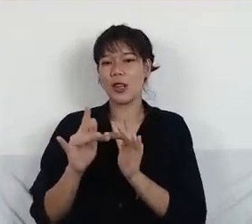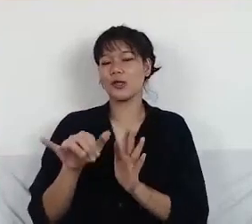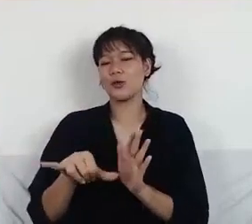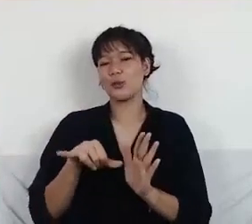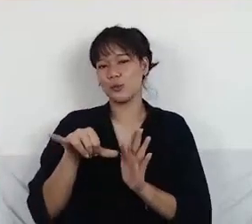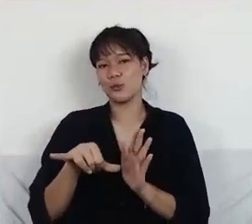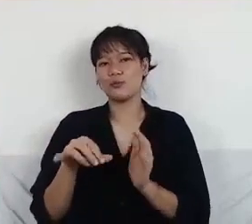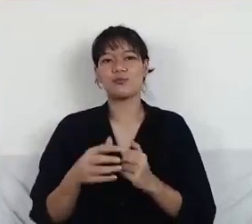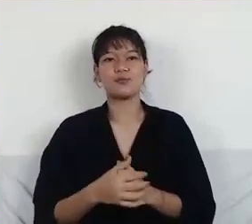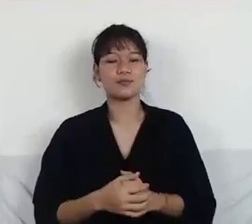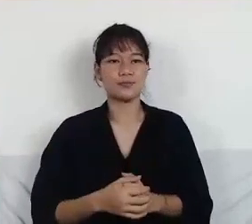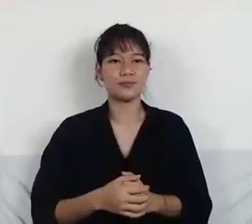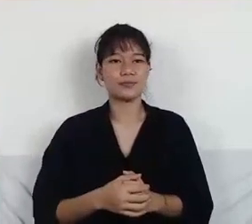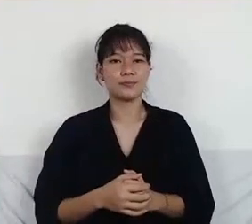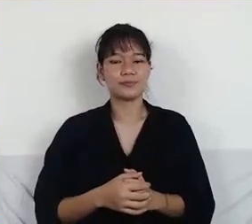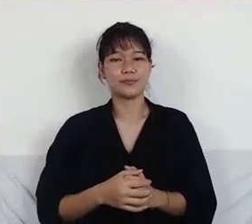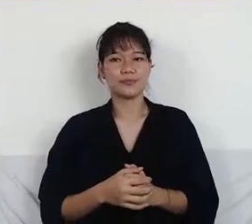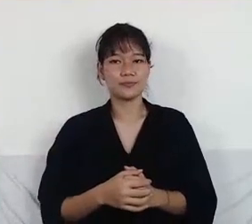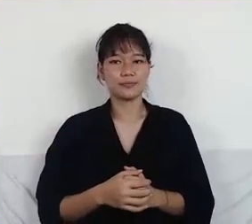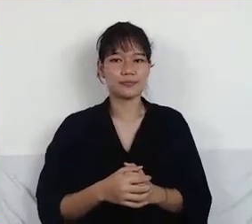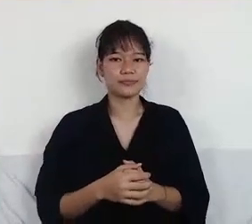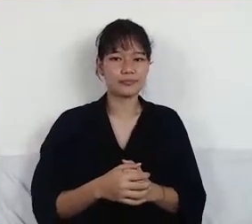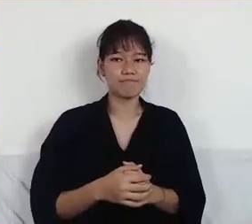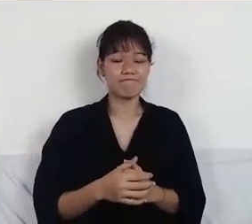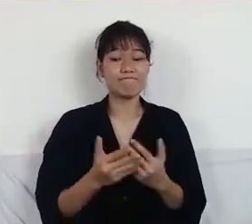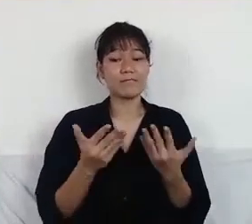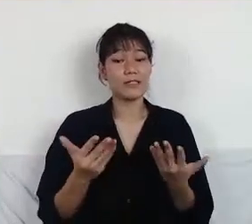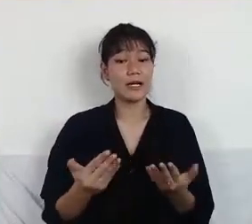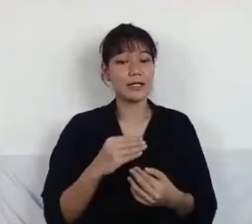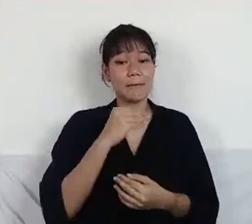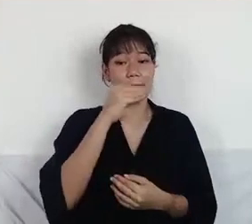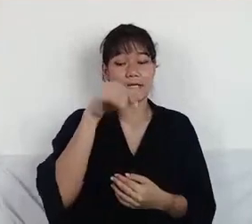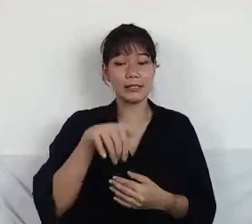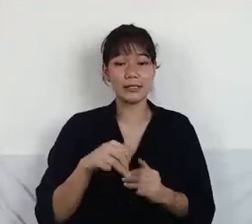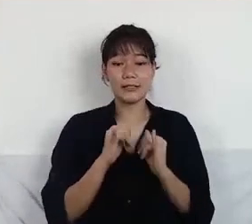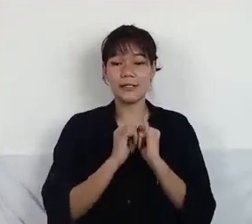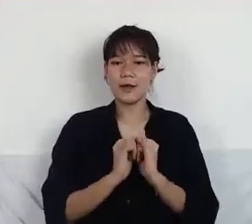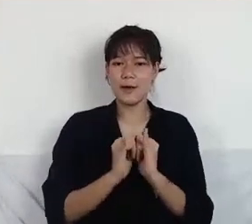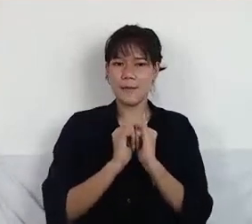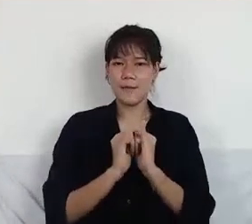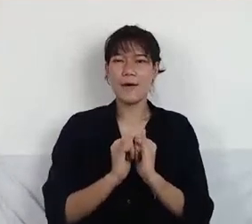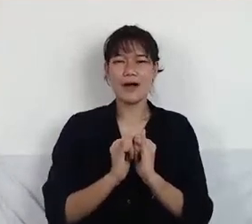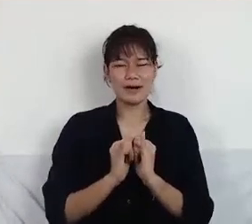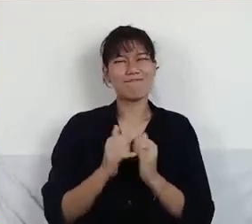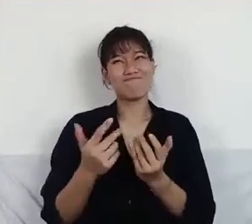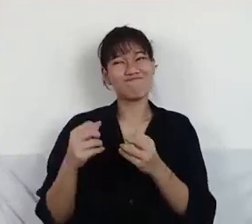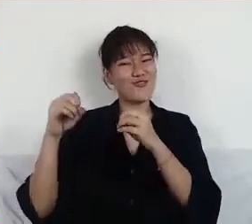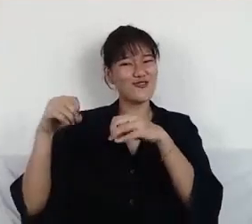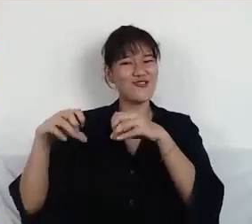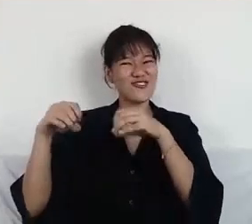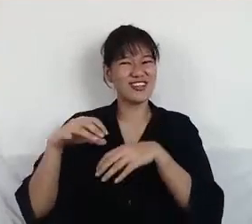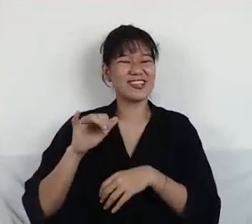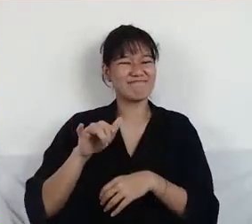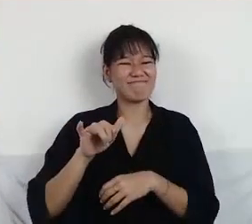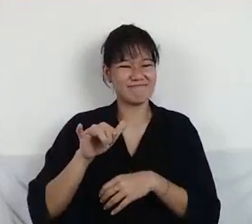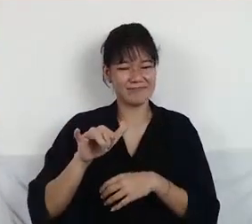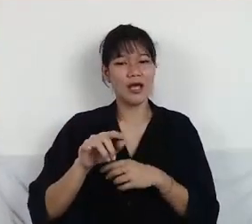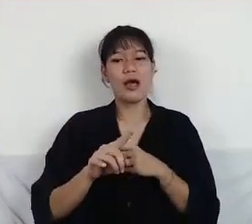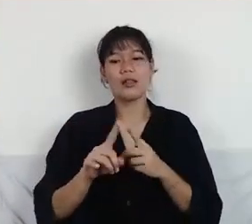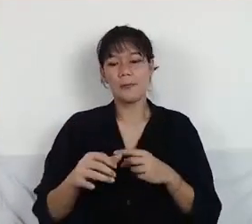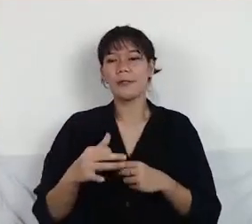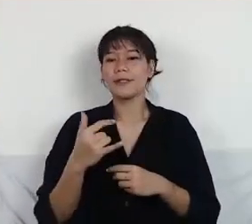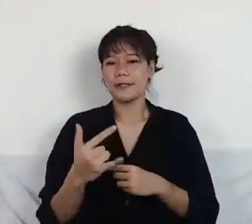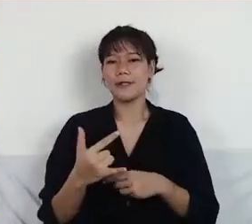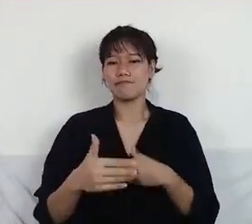Kuitang. Kiranya ibadah pagi ini yang sempat diguyur oleh hujan dapat diselenggarakan